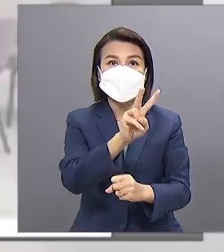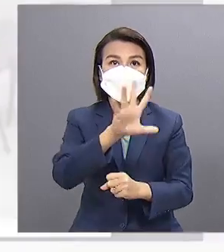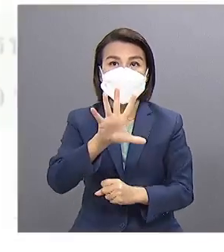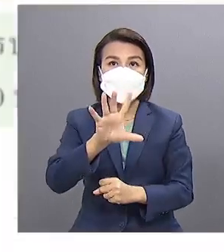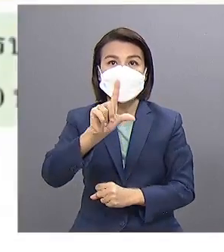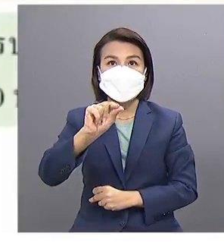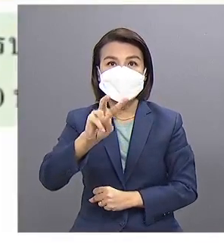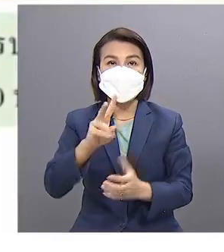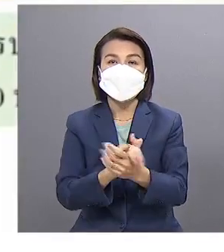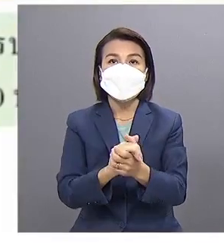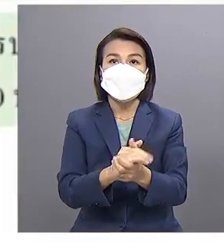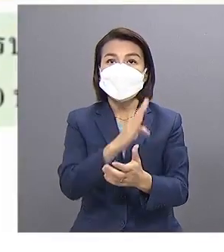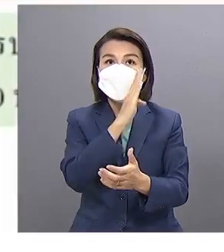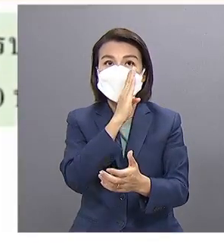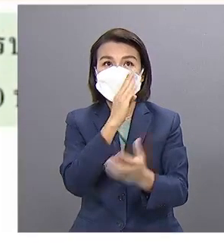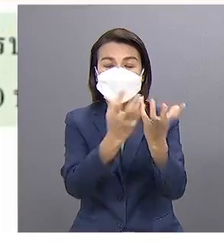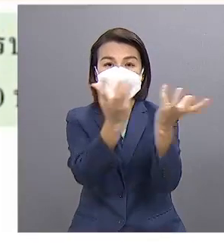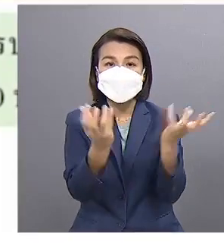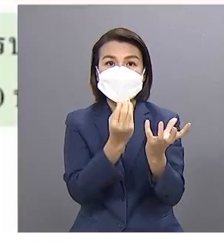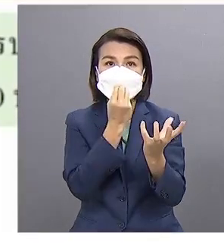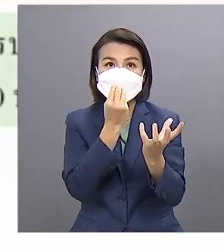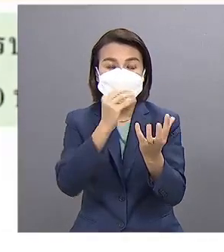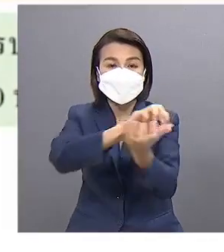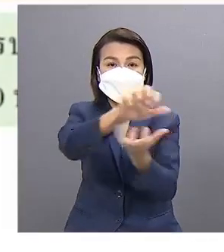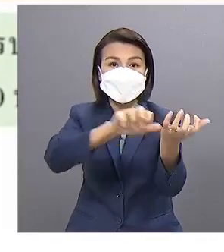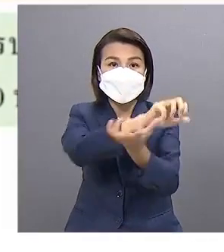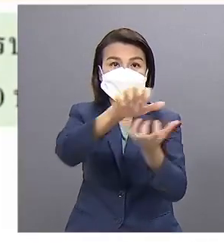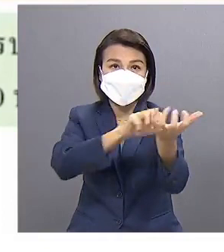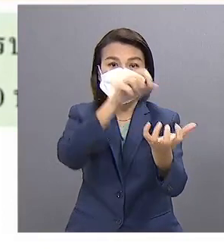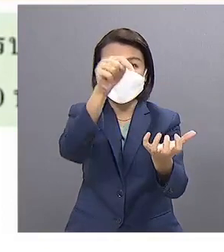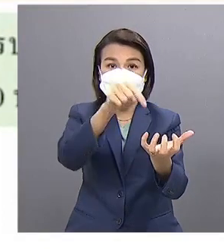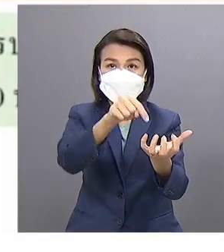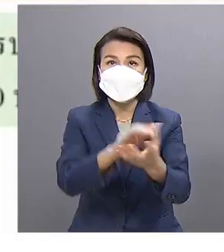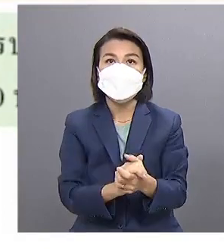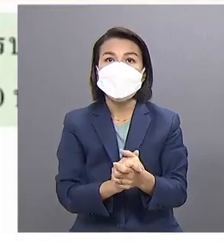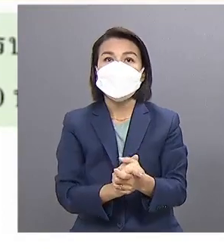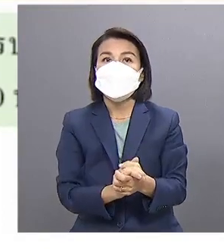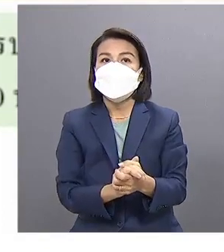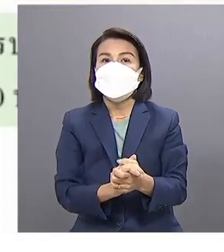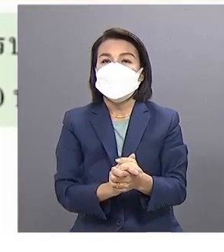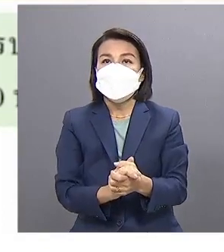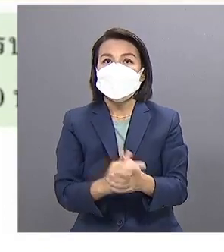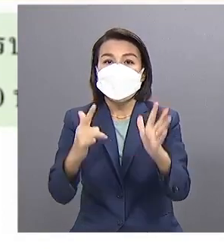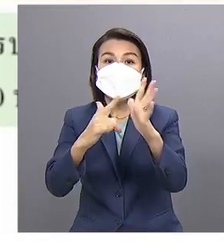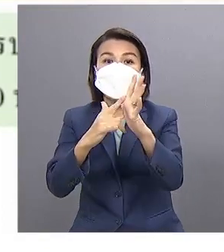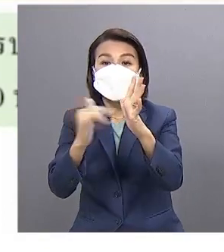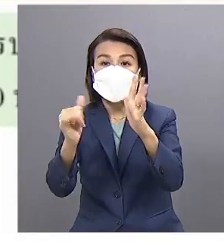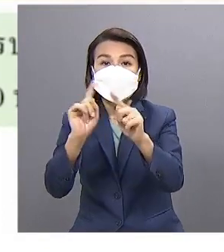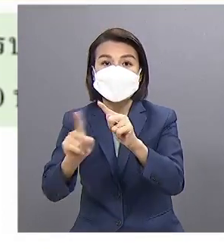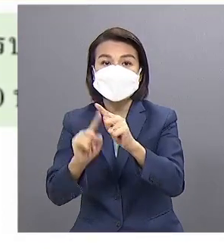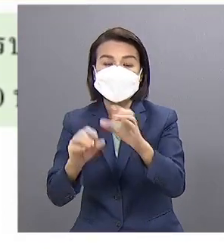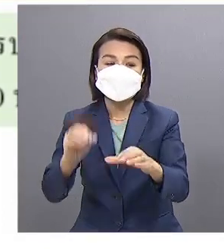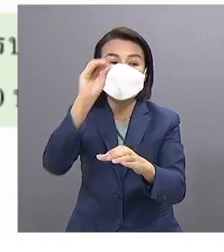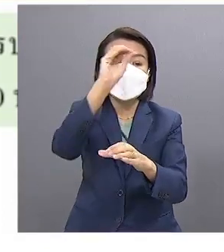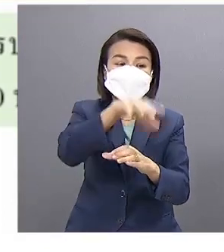การปนเปื้อนของสิ่งที่ไม่ใช่ส่วนผสมของอาหารนะคะก็คือครั้งนี้ก็คือเป็นยาแผนปัจจุบันที่เข้าไปปนเปื้อนในอาหารนะคะก็